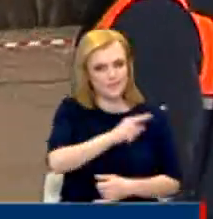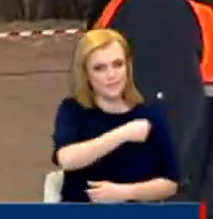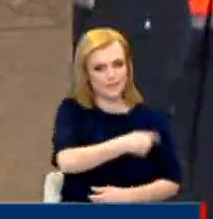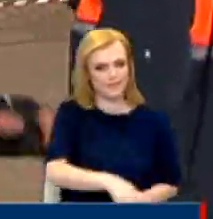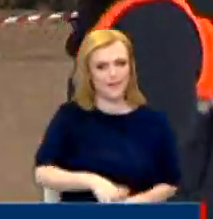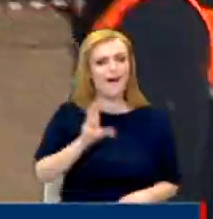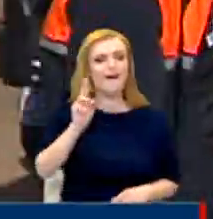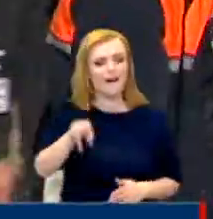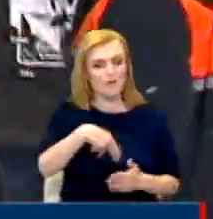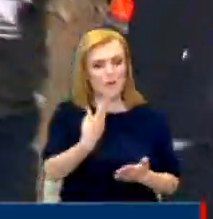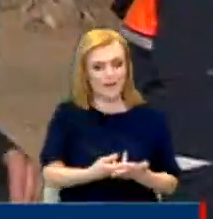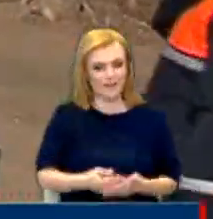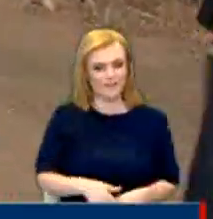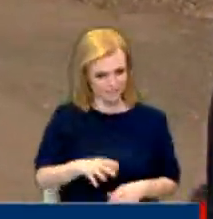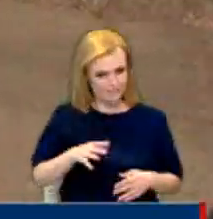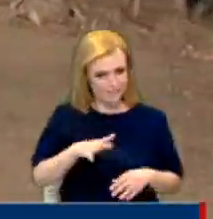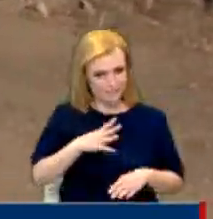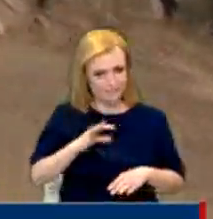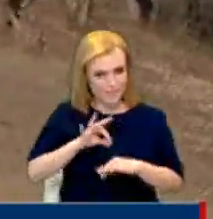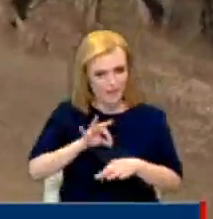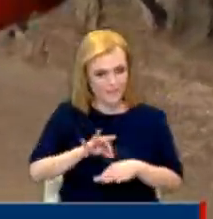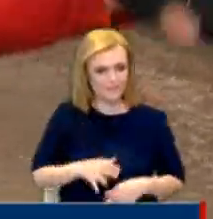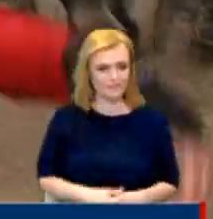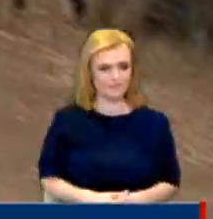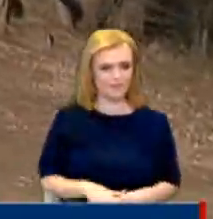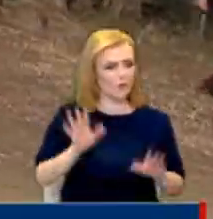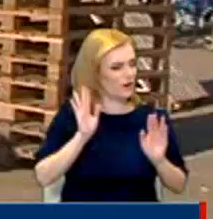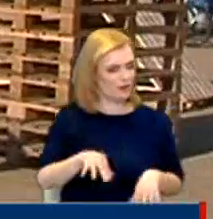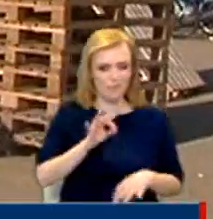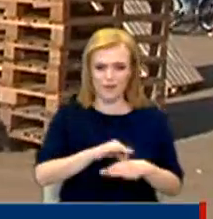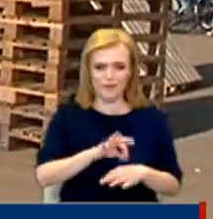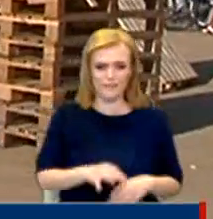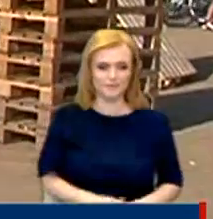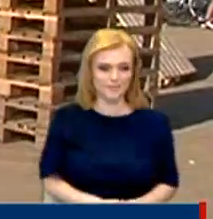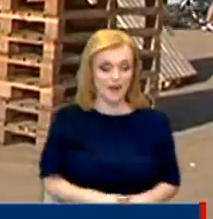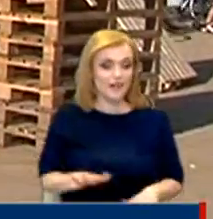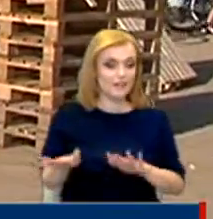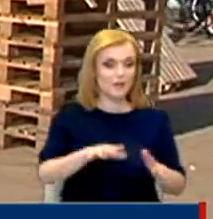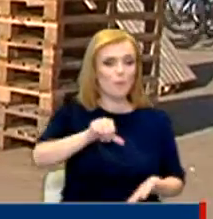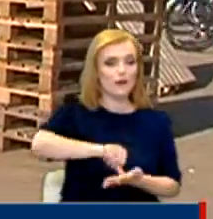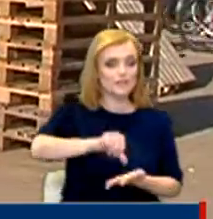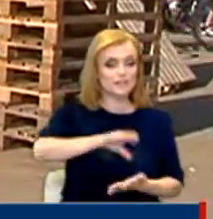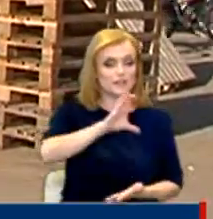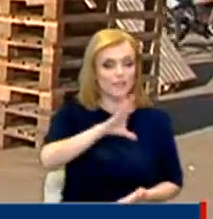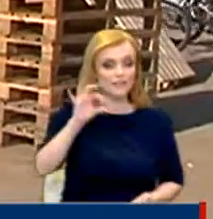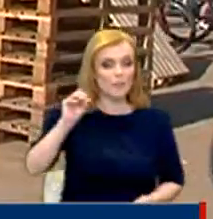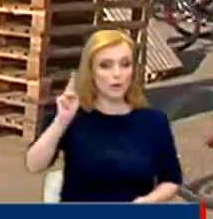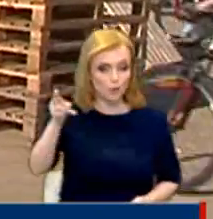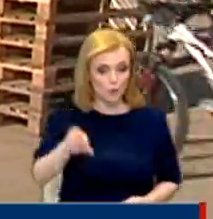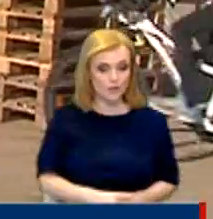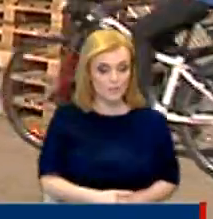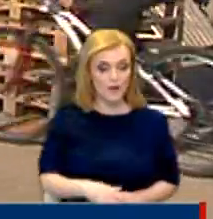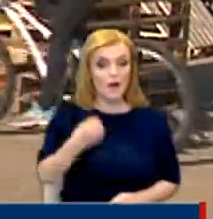căzut? Ură! După dâmp. La eveniment a participat și Serghei Vatamaniuc, care